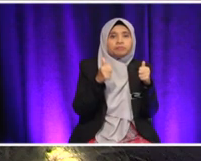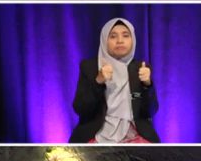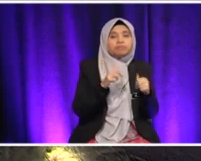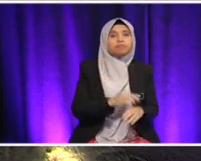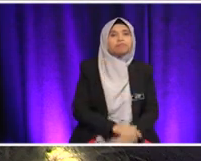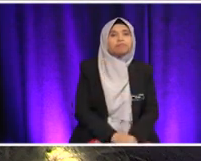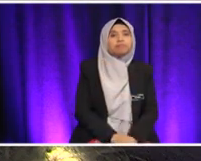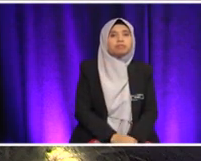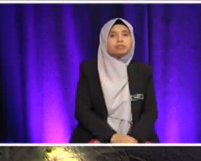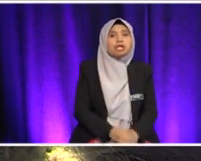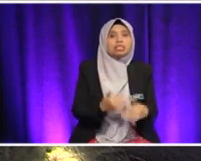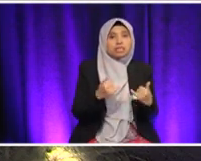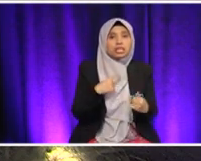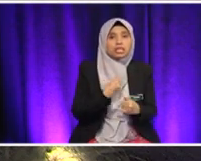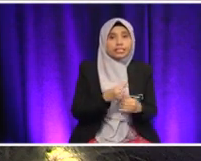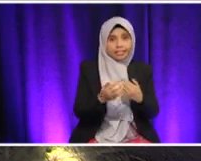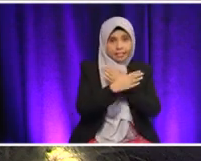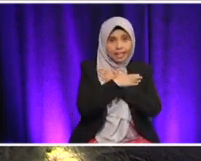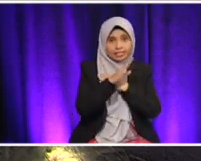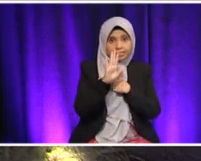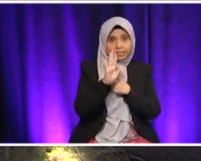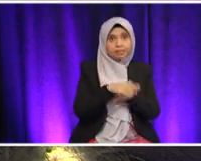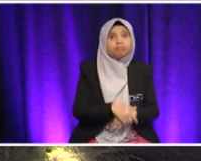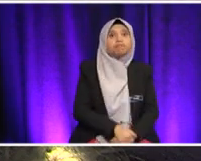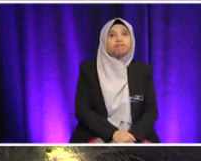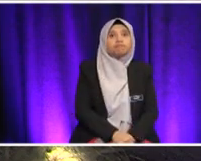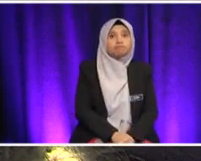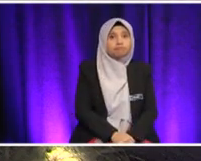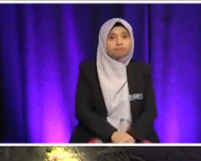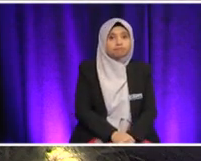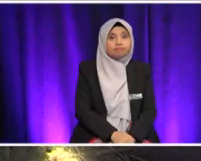dan Sekarang kita akan bahas ketika kembali semula